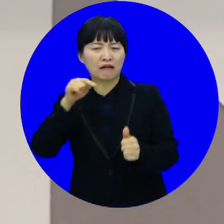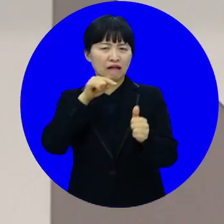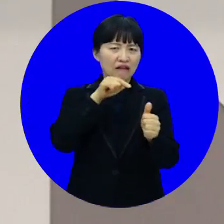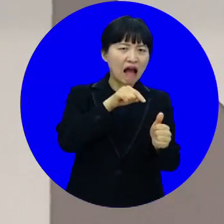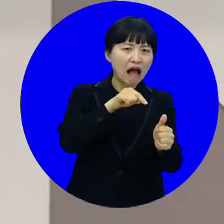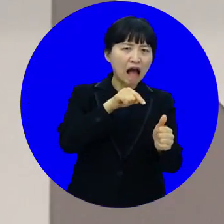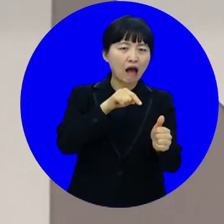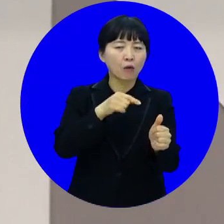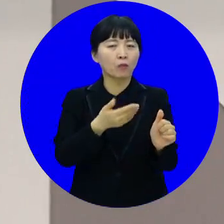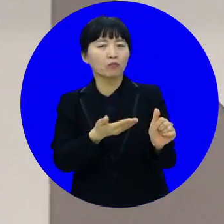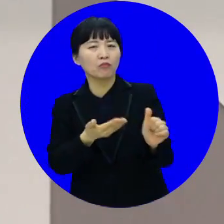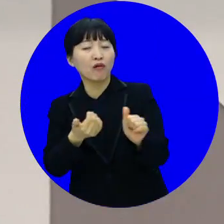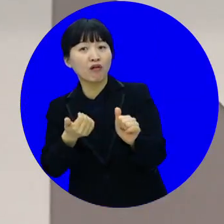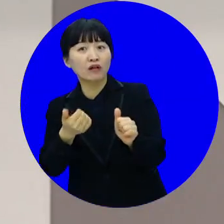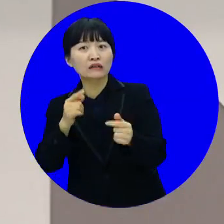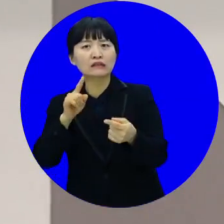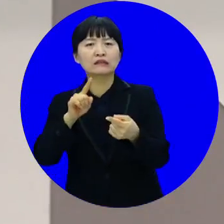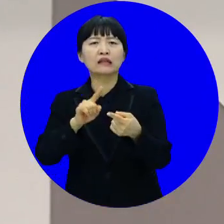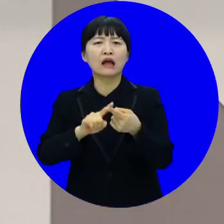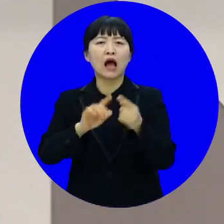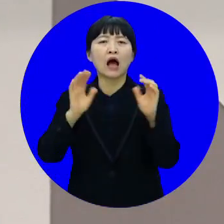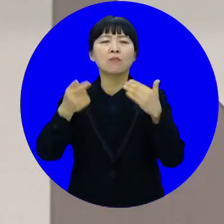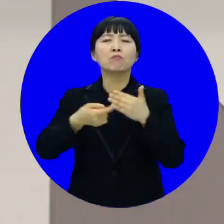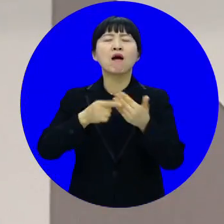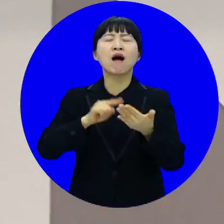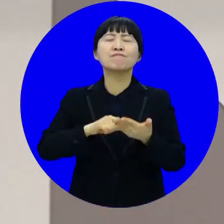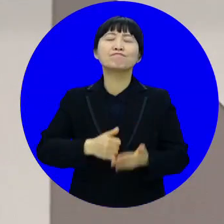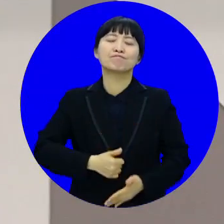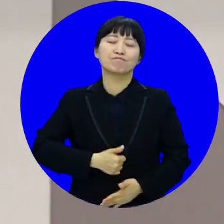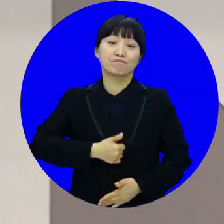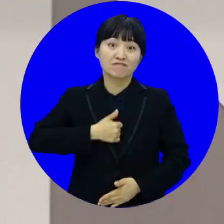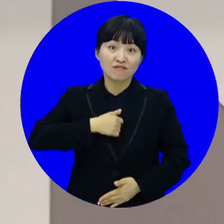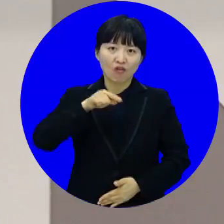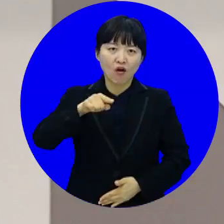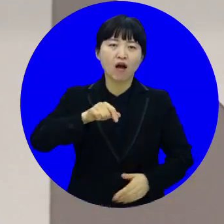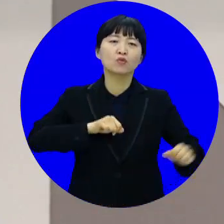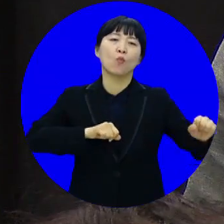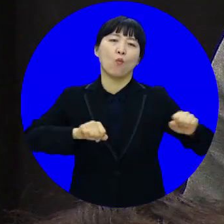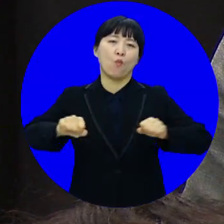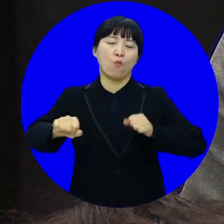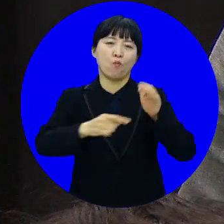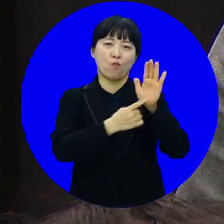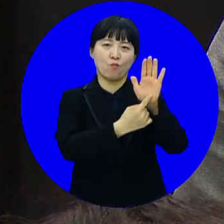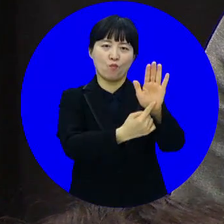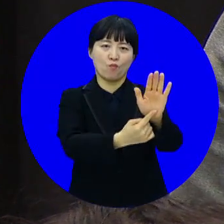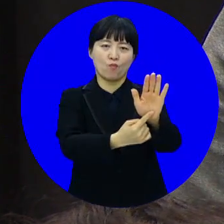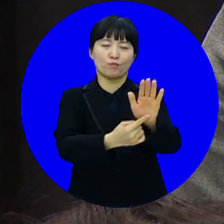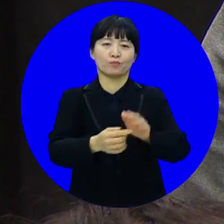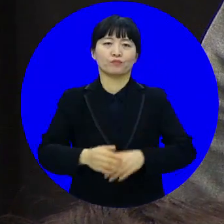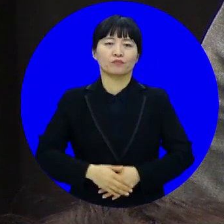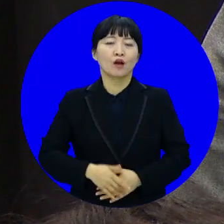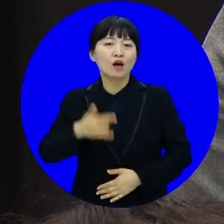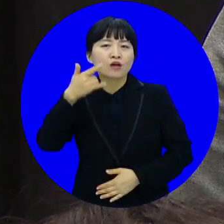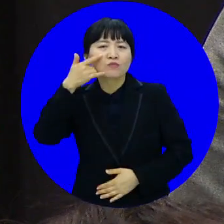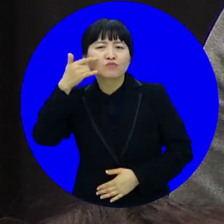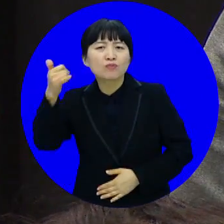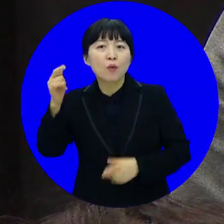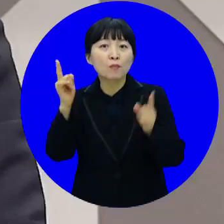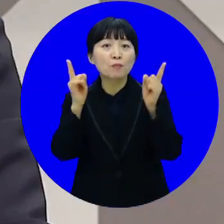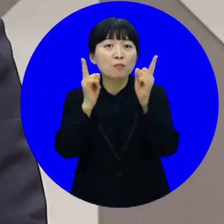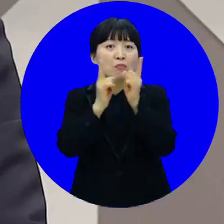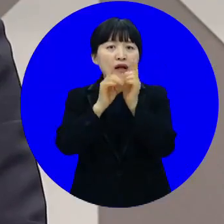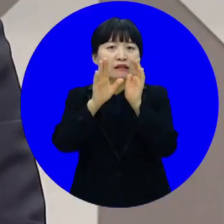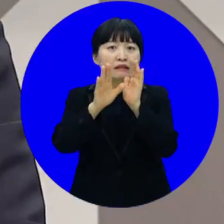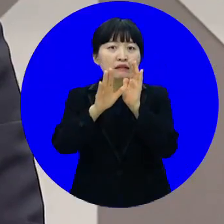설 것을 강요하는 부분, 회유하는 부분, 사실은 아이는 마음속으로 되게 화가 나는 행동입니다. 한쪽 부모와의 면접